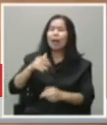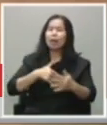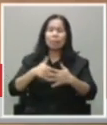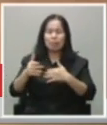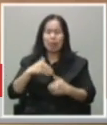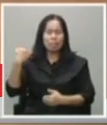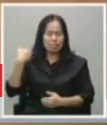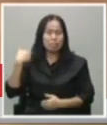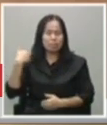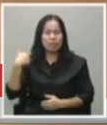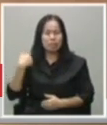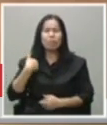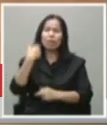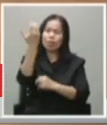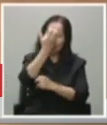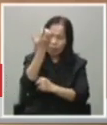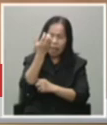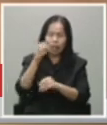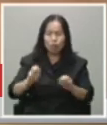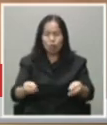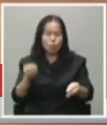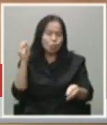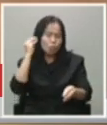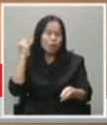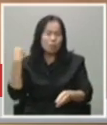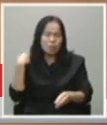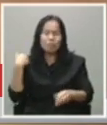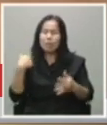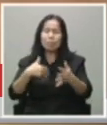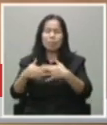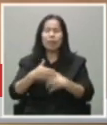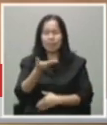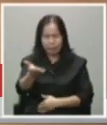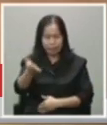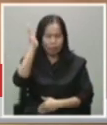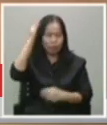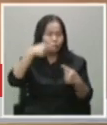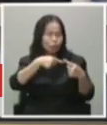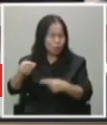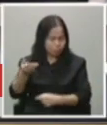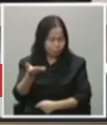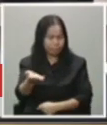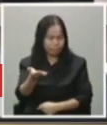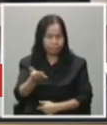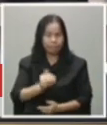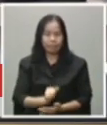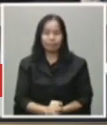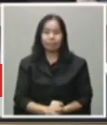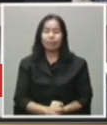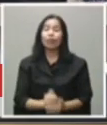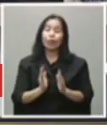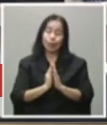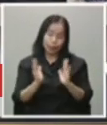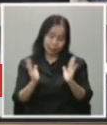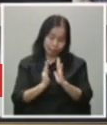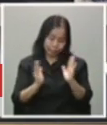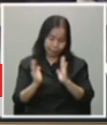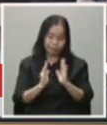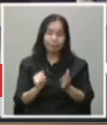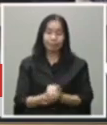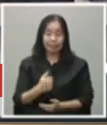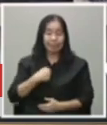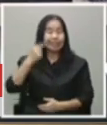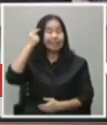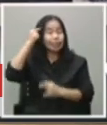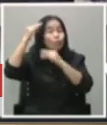ามอยู่แล้วนะครับหลังบัลลังก์ฉะนั้นท่านอภิปรายได้เลยนะครับ ท่านประธานครับขอบพระคุณท่านประธานนะครับก็หวังใจว่